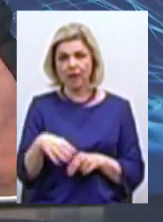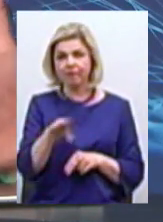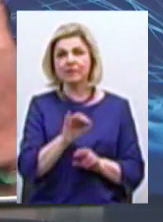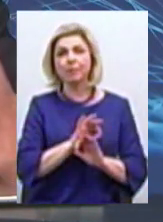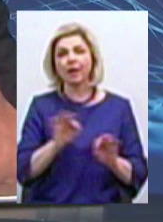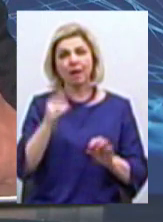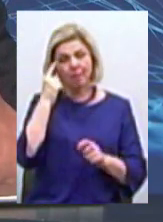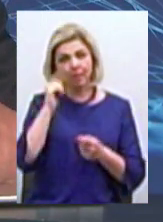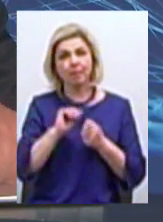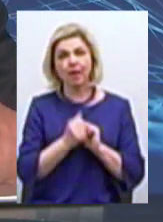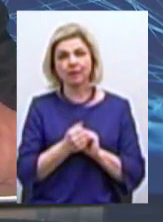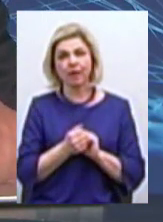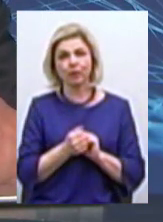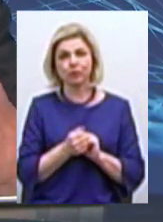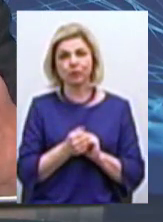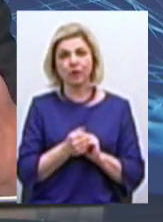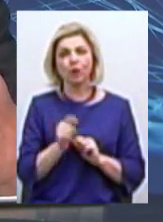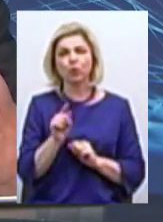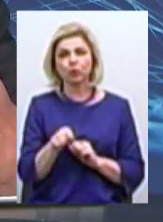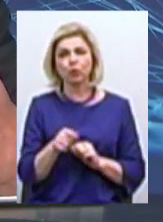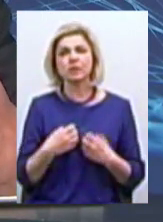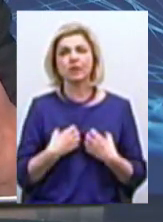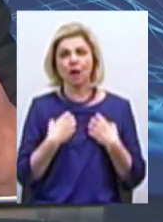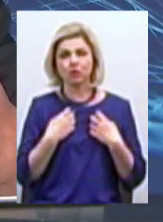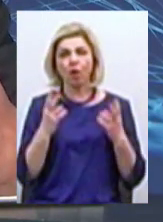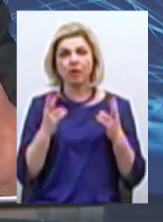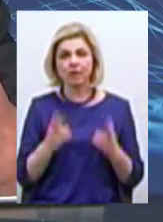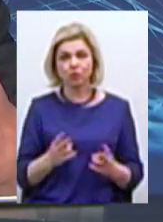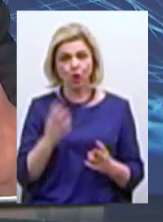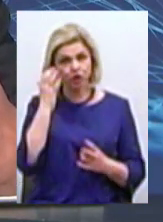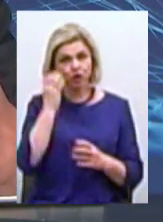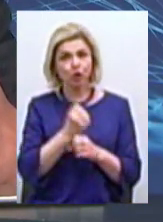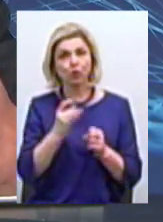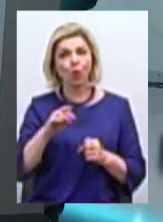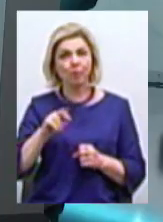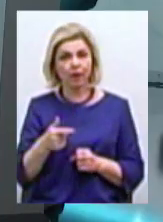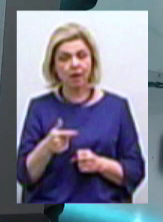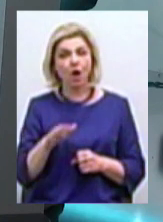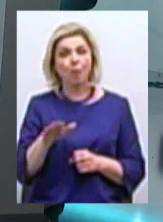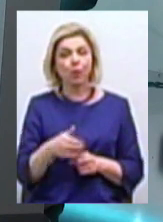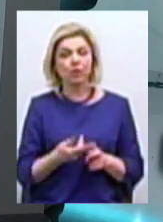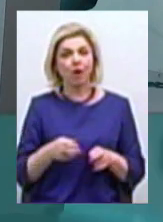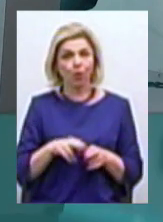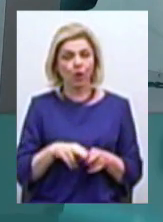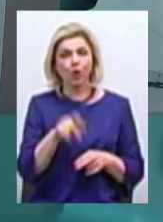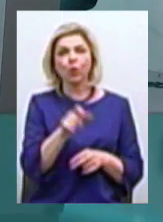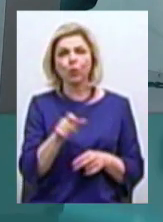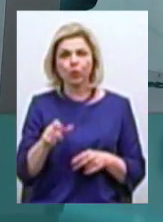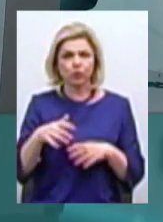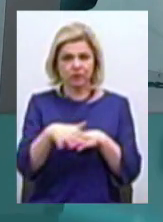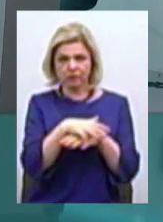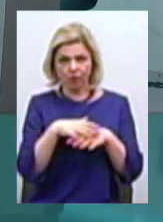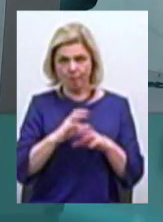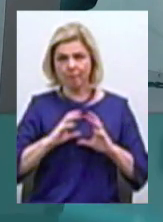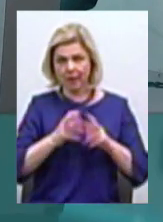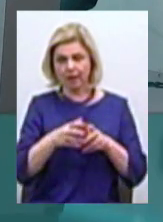пам'ятають ту страшну катастрофу чорнобильську, після якої людство, все людство